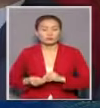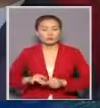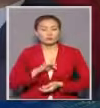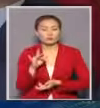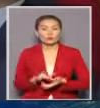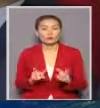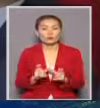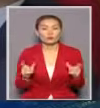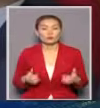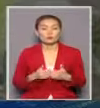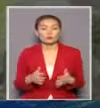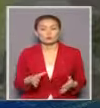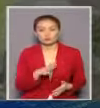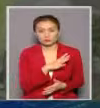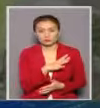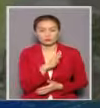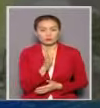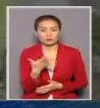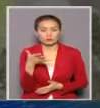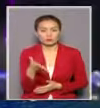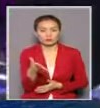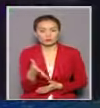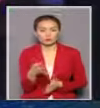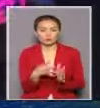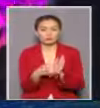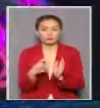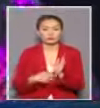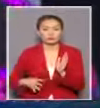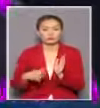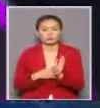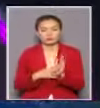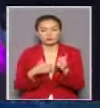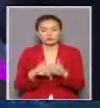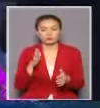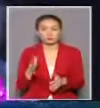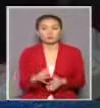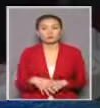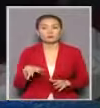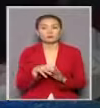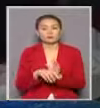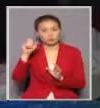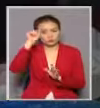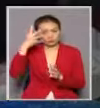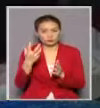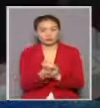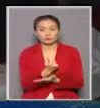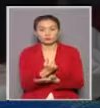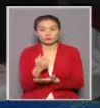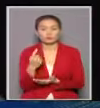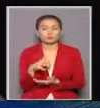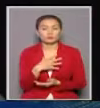году школы региона планирует закончить 5999 выпускников среди них 244